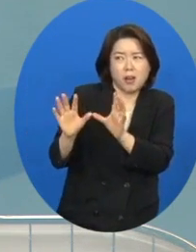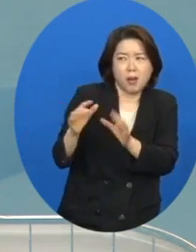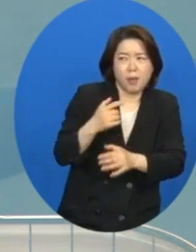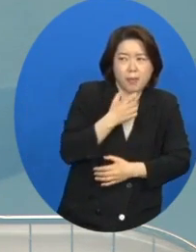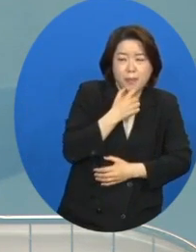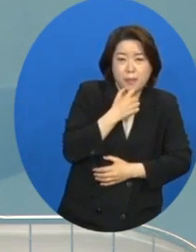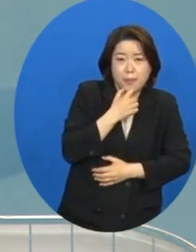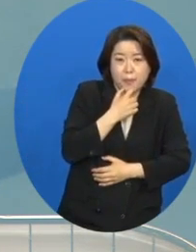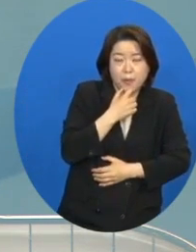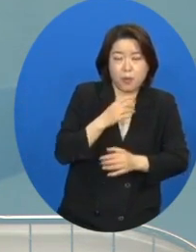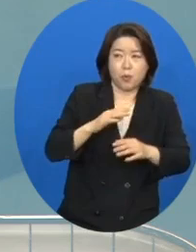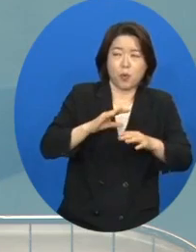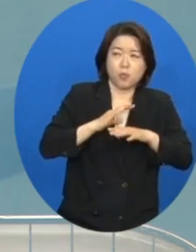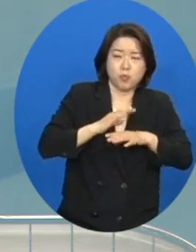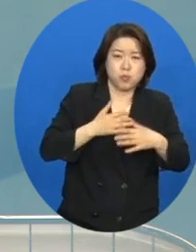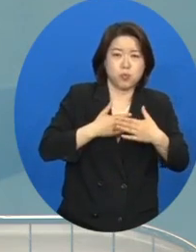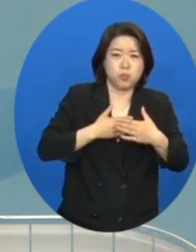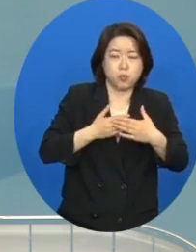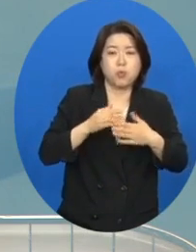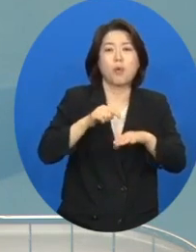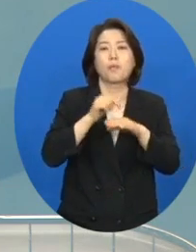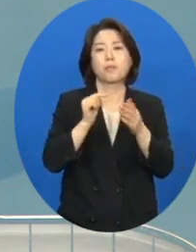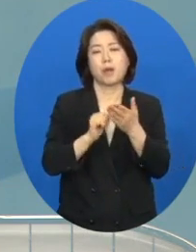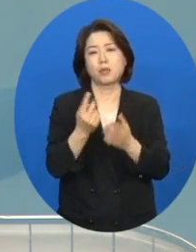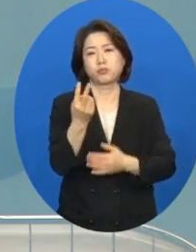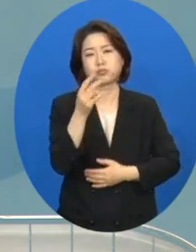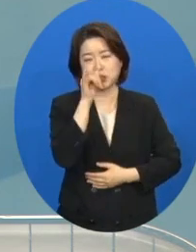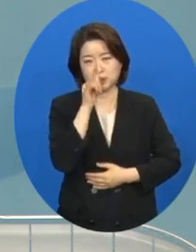있고 또 두려운 마음도 있는 거예요.